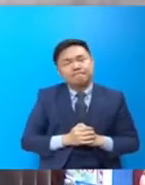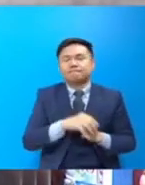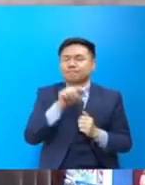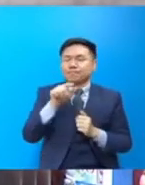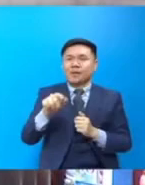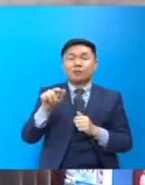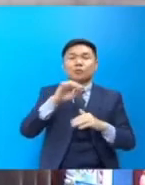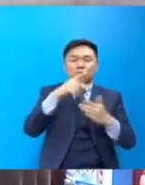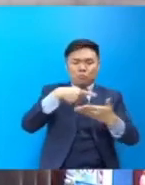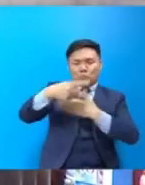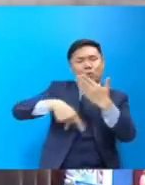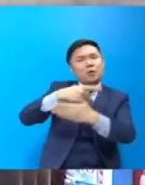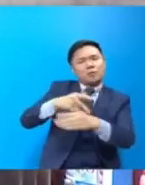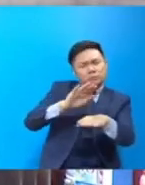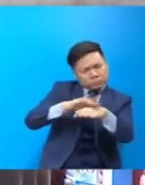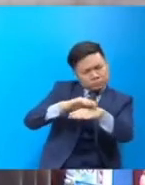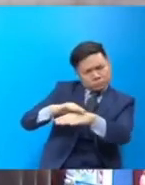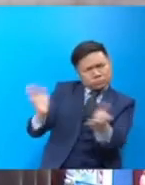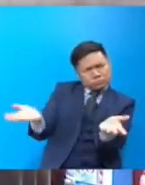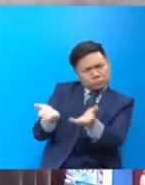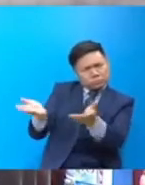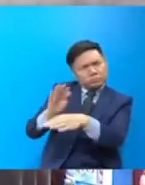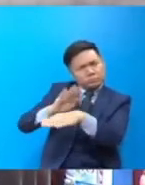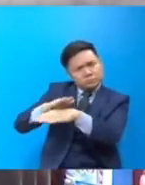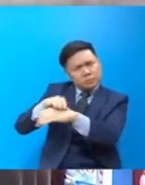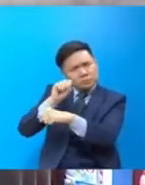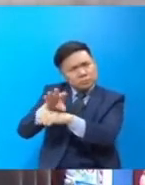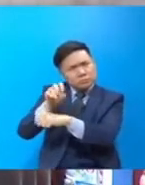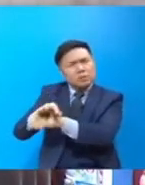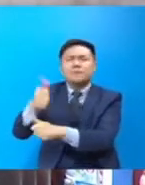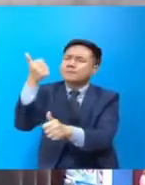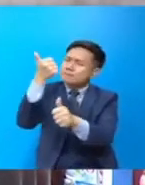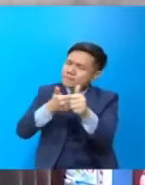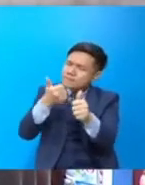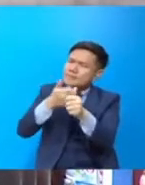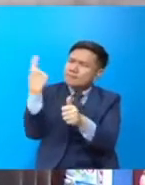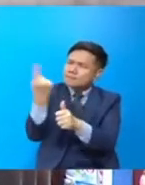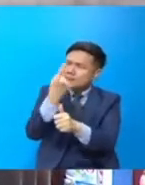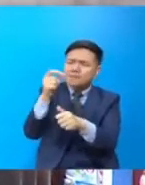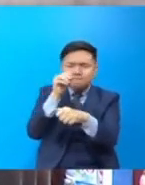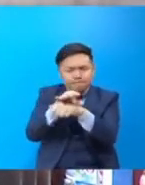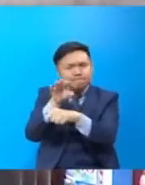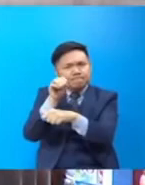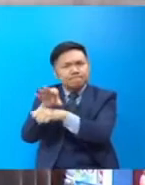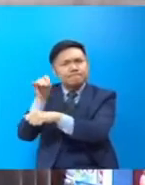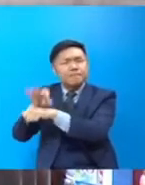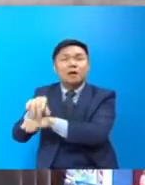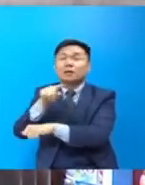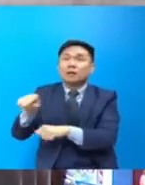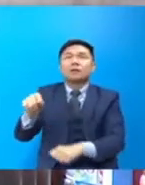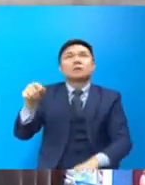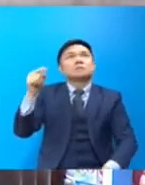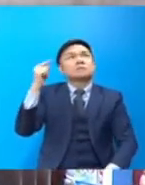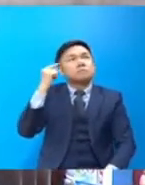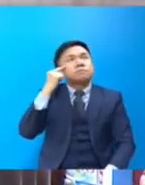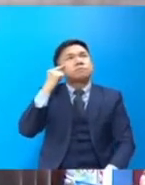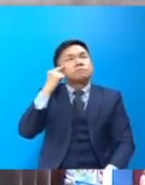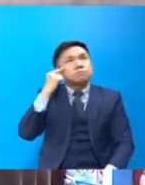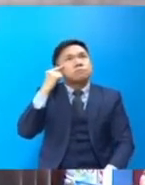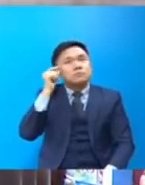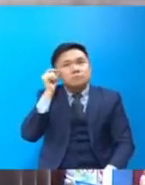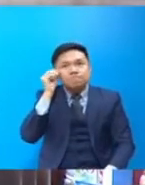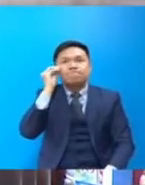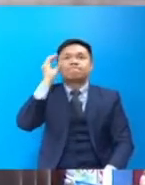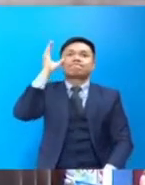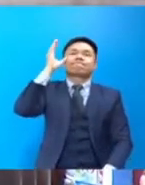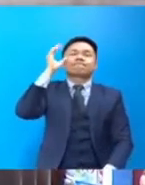peringatan ataupun tadzkirah eh perlu diberikan selalu eh kepada pegawai-pegawai gigi mengingatkan mereka